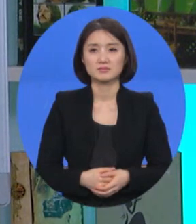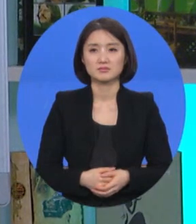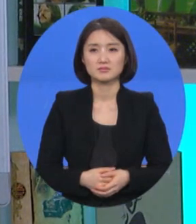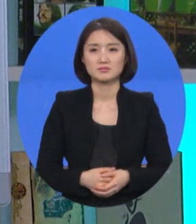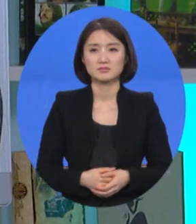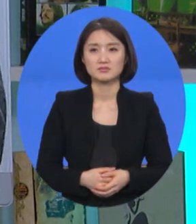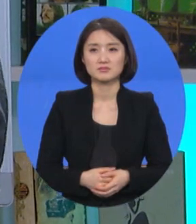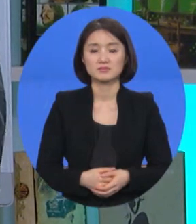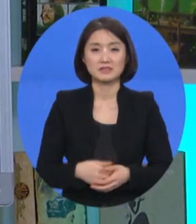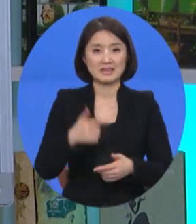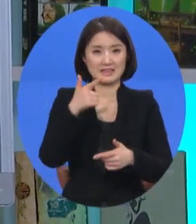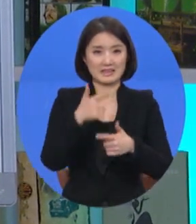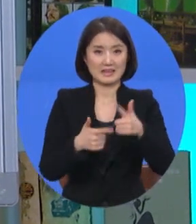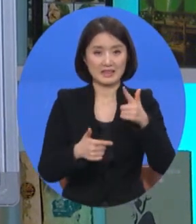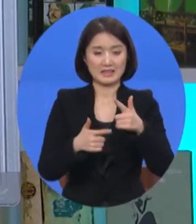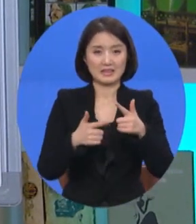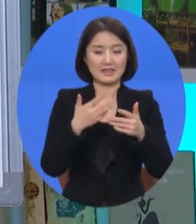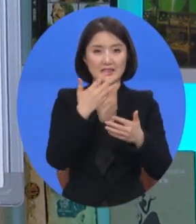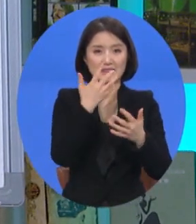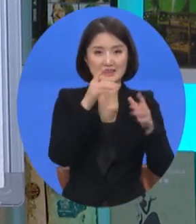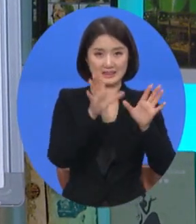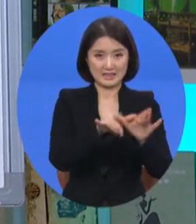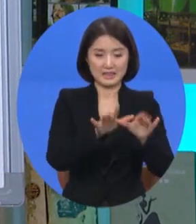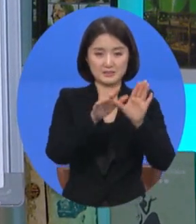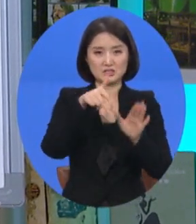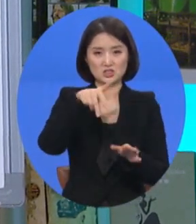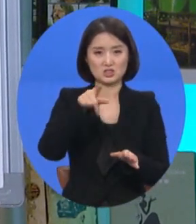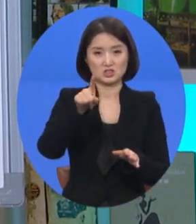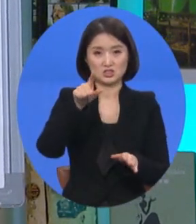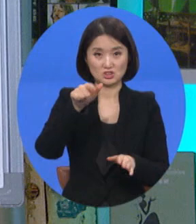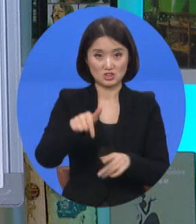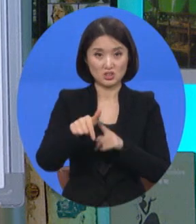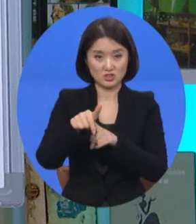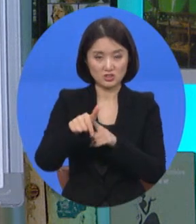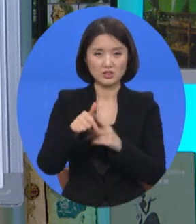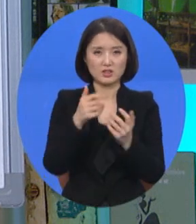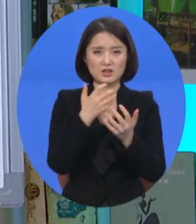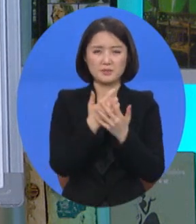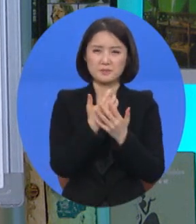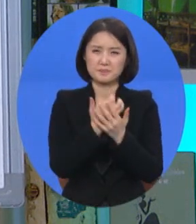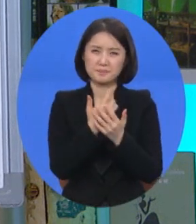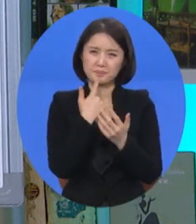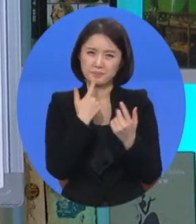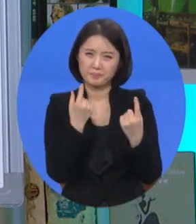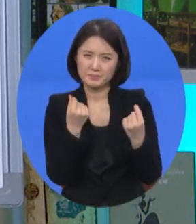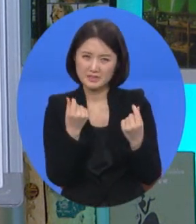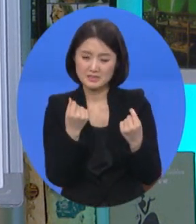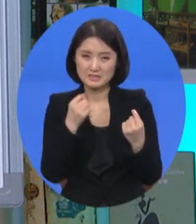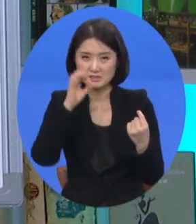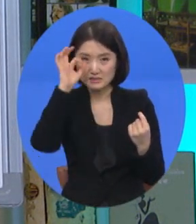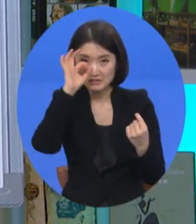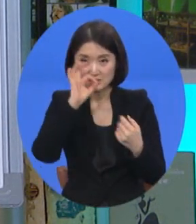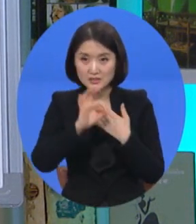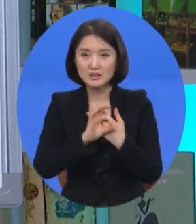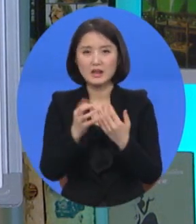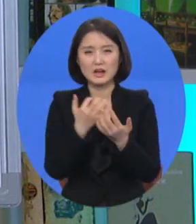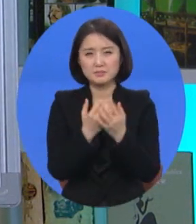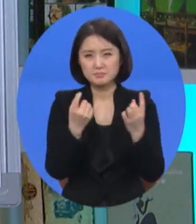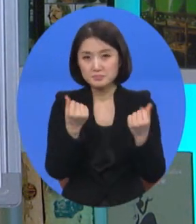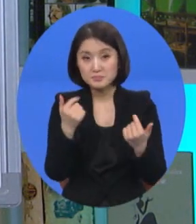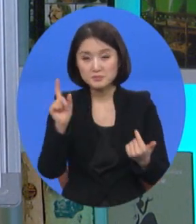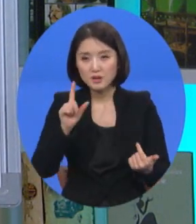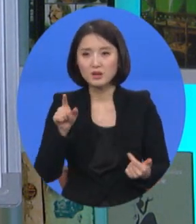와 발음이 비싼 앉아 중에 이런 걸 자가 있는데요 늙을 로 짜다가 어디어디에 다다른 다른 책자를 쓰면 요게